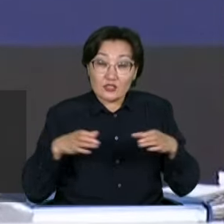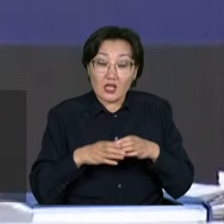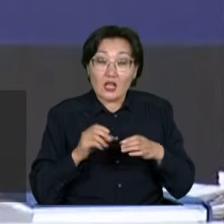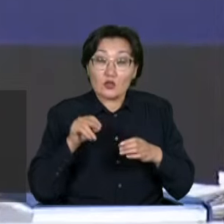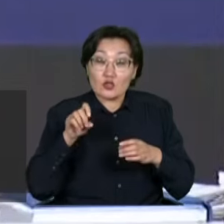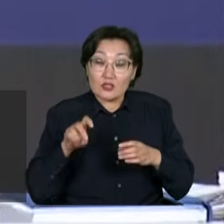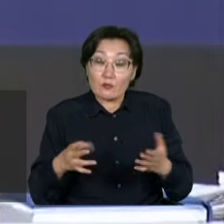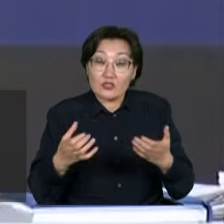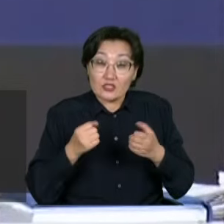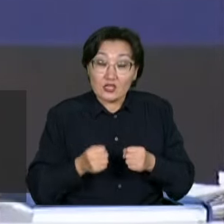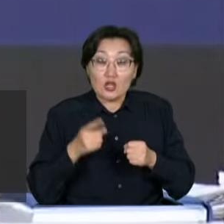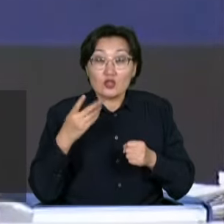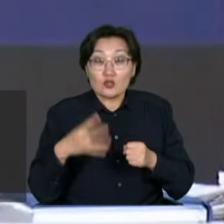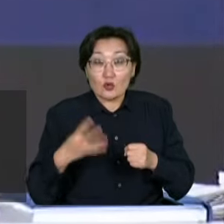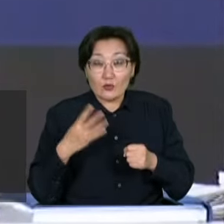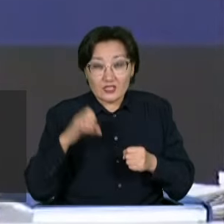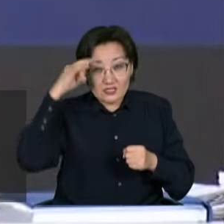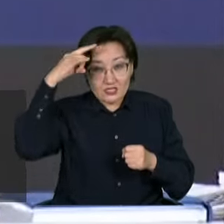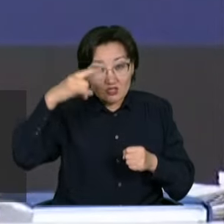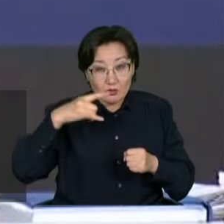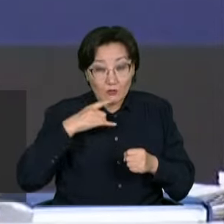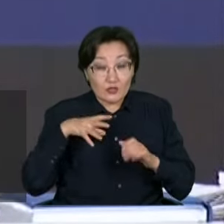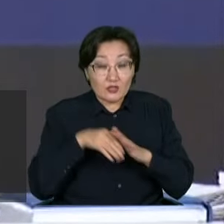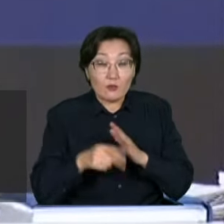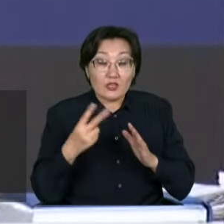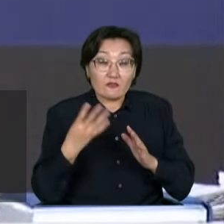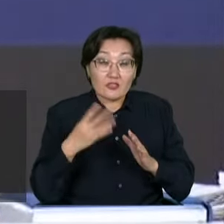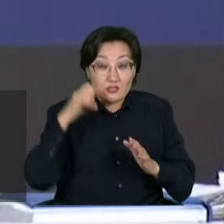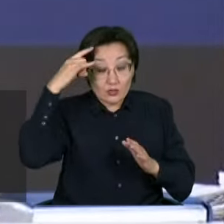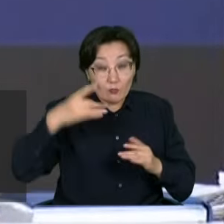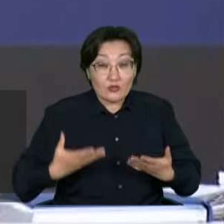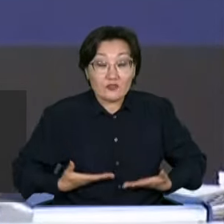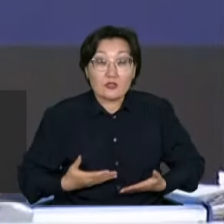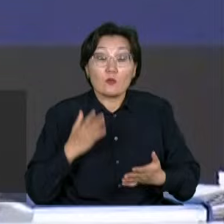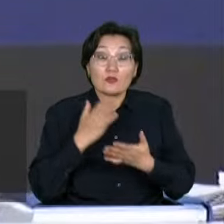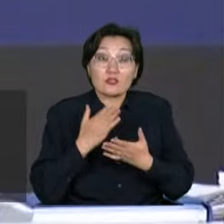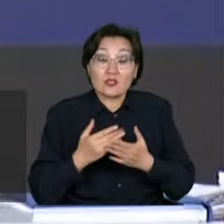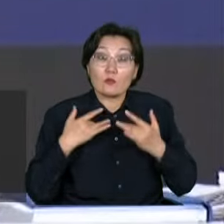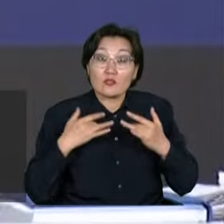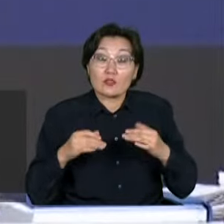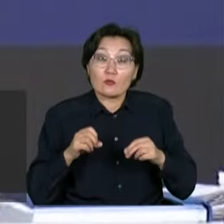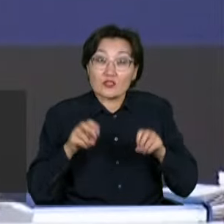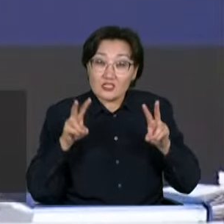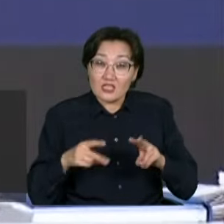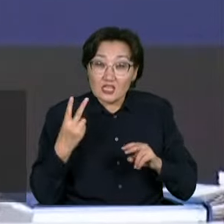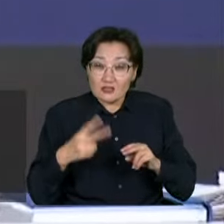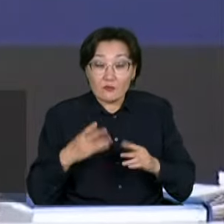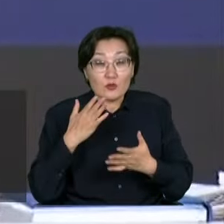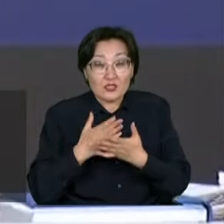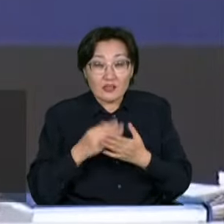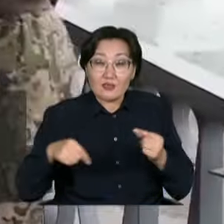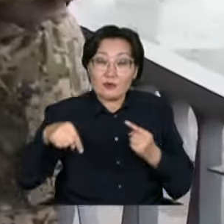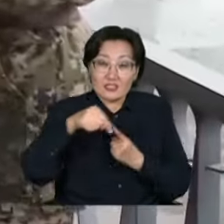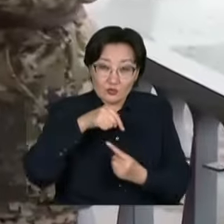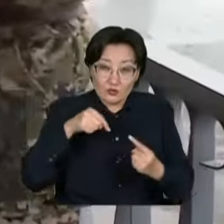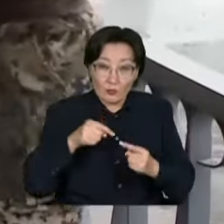Атажолы получили 44 этнических казахов. Из них 24 обладают востребованными профессиями и 20 являются